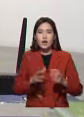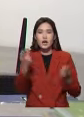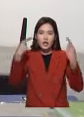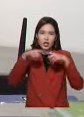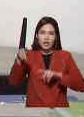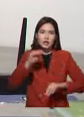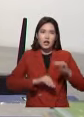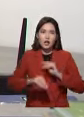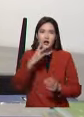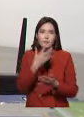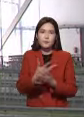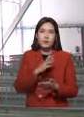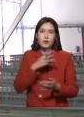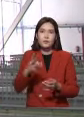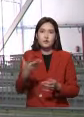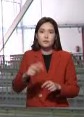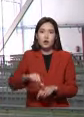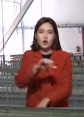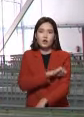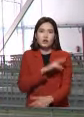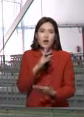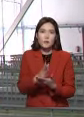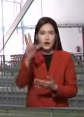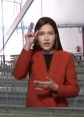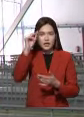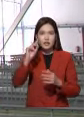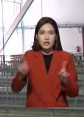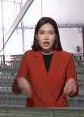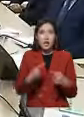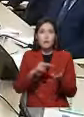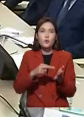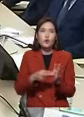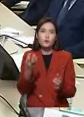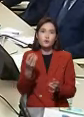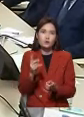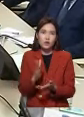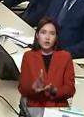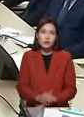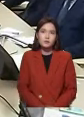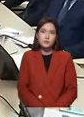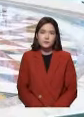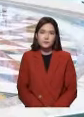реконструкцияланады. 3500 шақырымнан астам каналды цифрландыру да жоспарда бар.